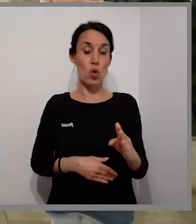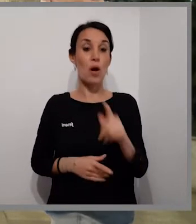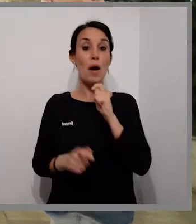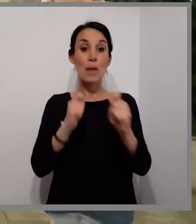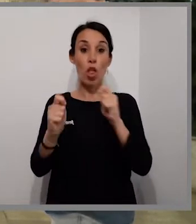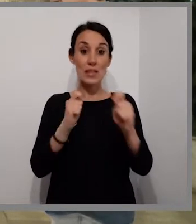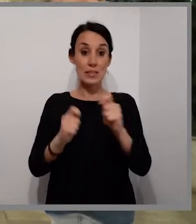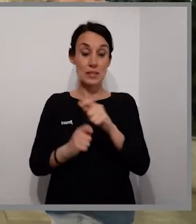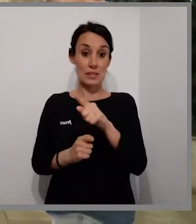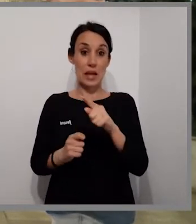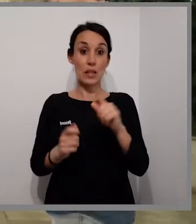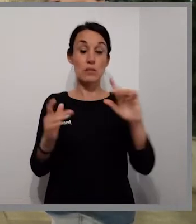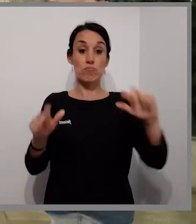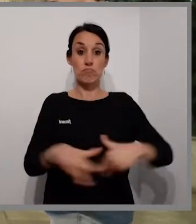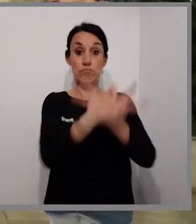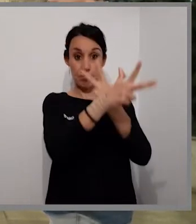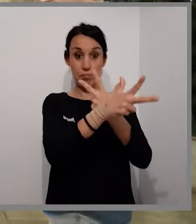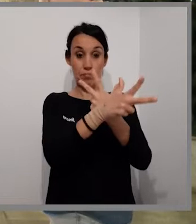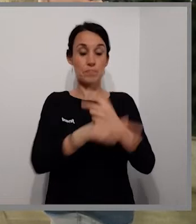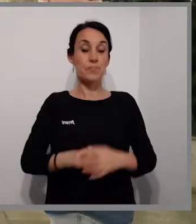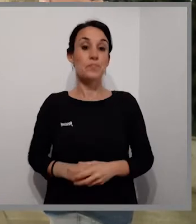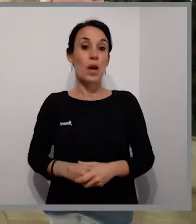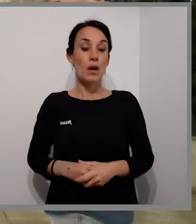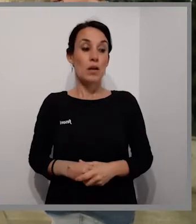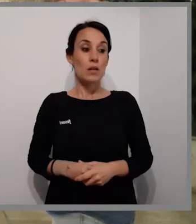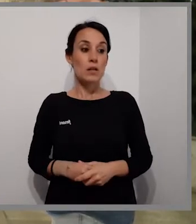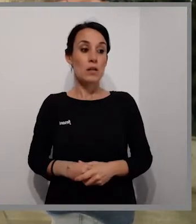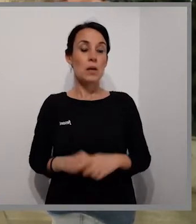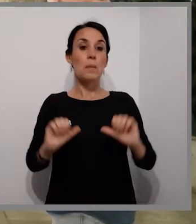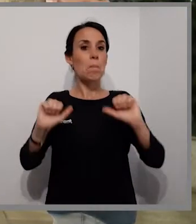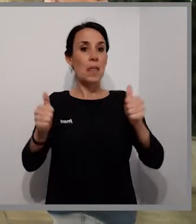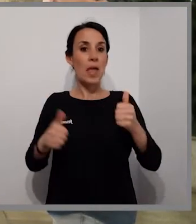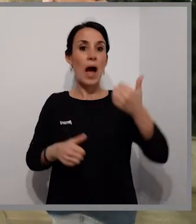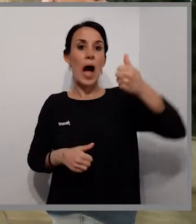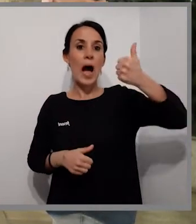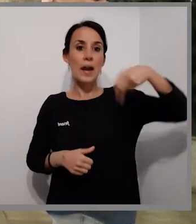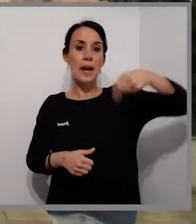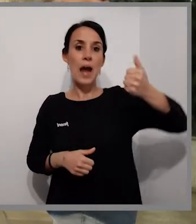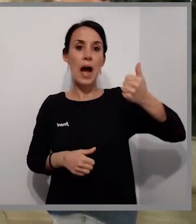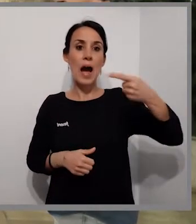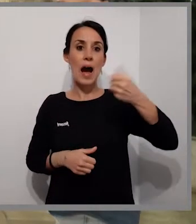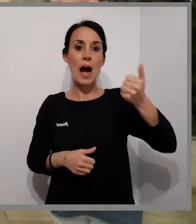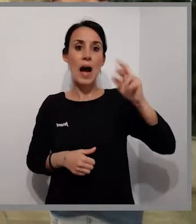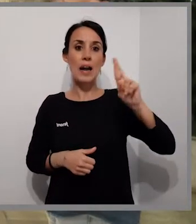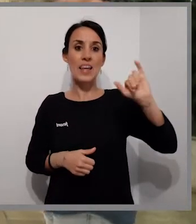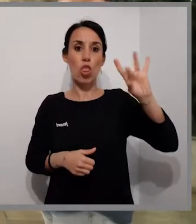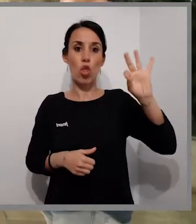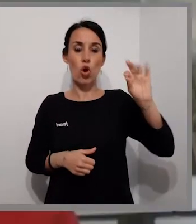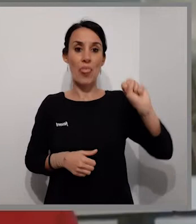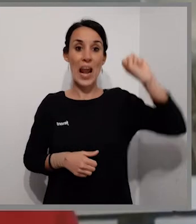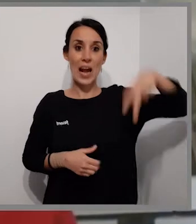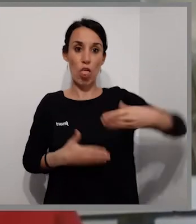directe els periodistes que s'han connectat amb nosaltres per videoconferència. I anem a començar amb Anna Garrido, de La Razón.